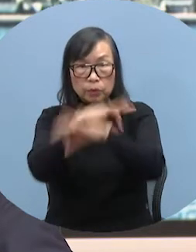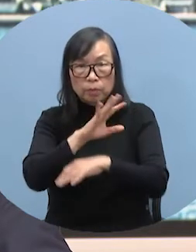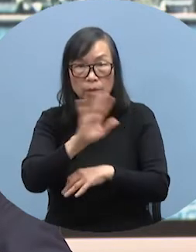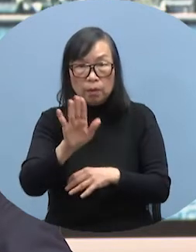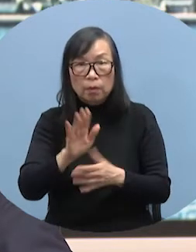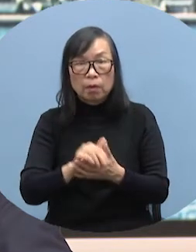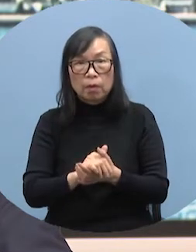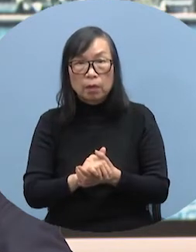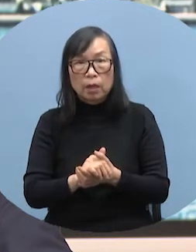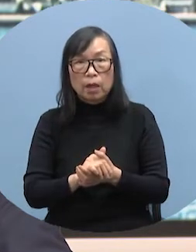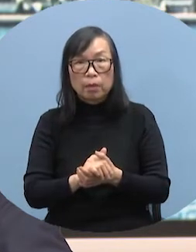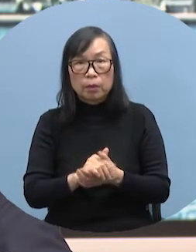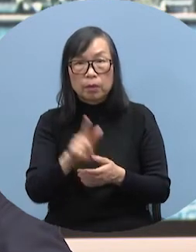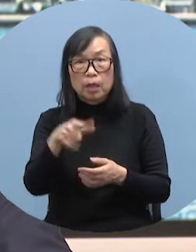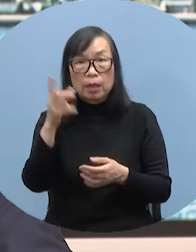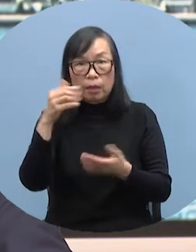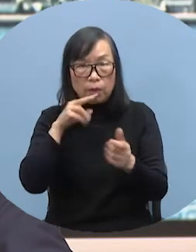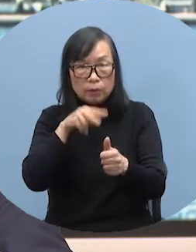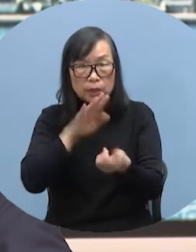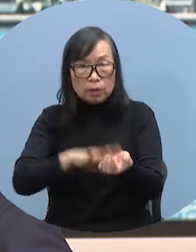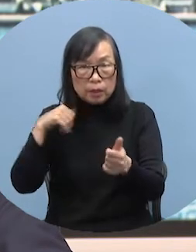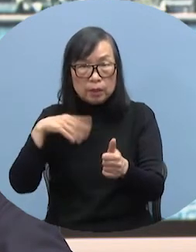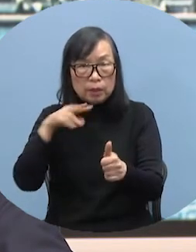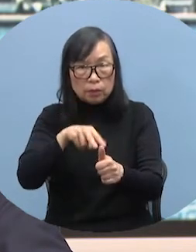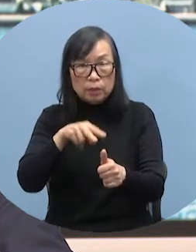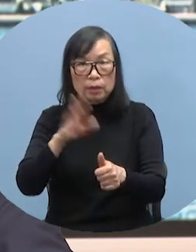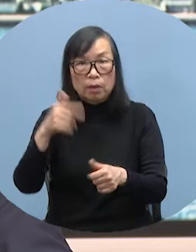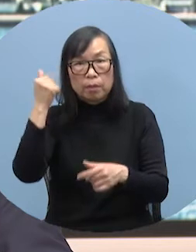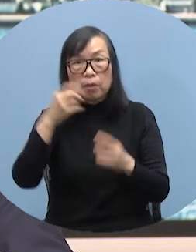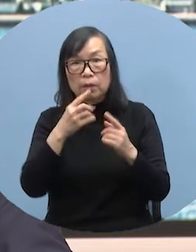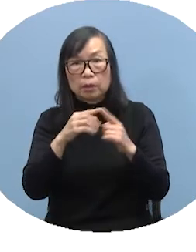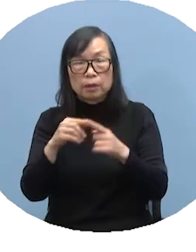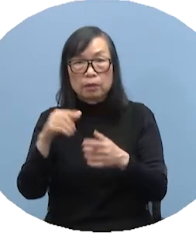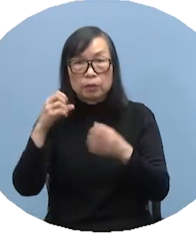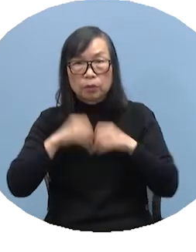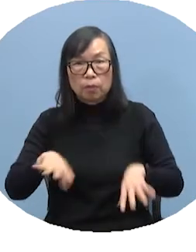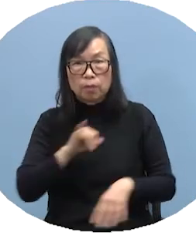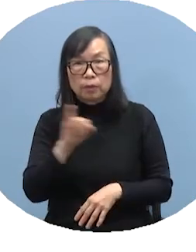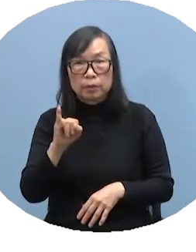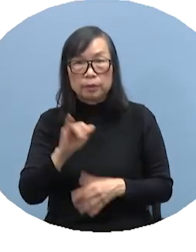就以為我哋已經係控制到個疫情。咁亦都希望市民就係唔好鬆懈啦。